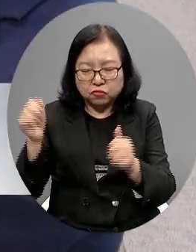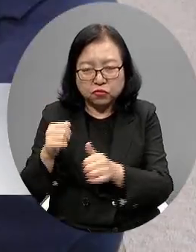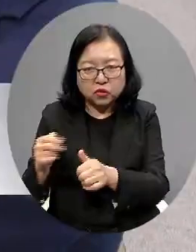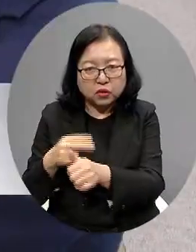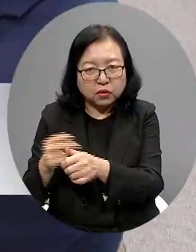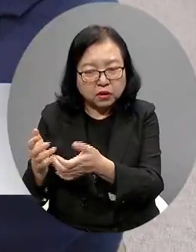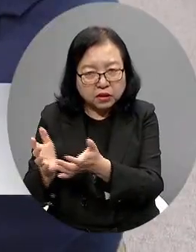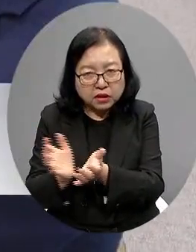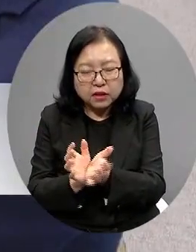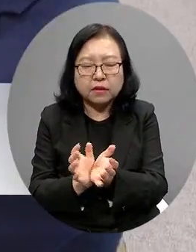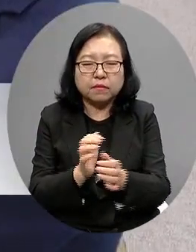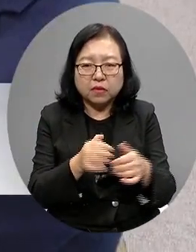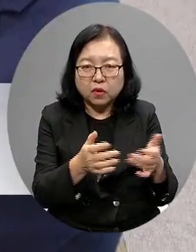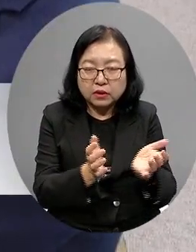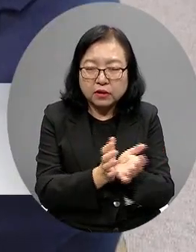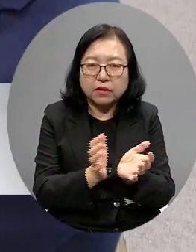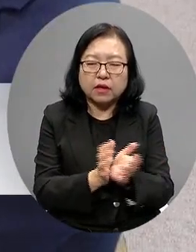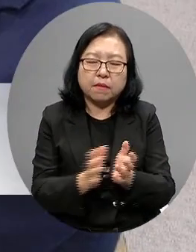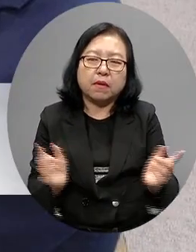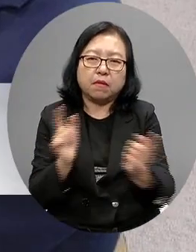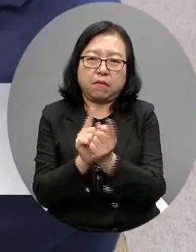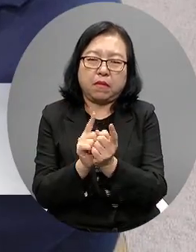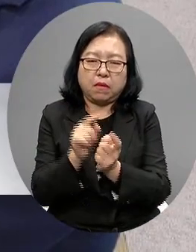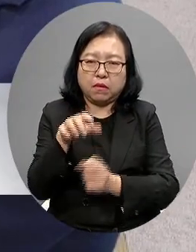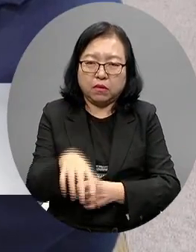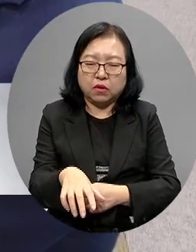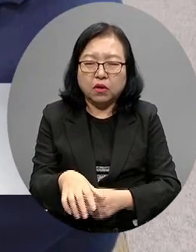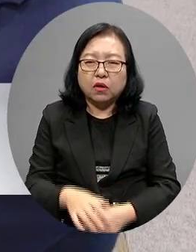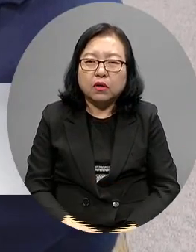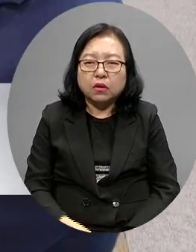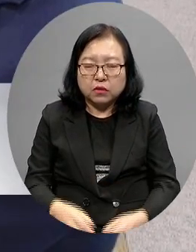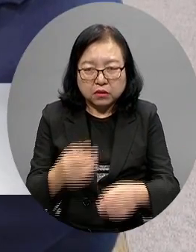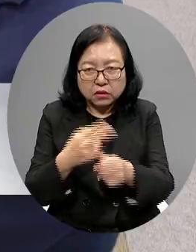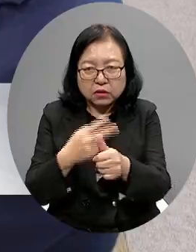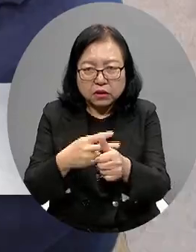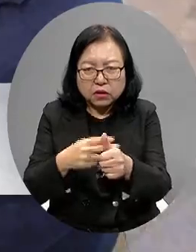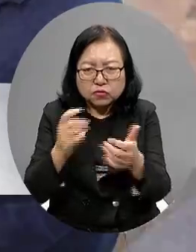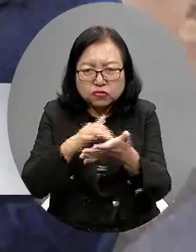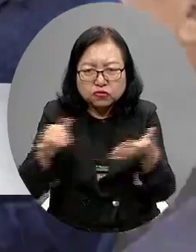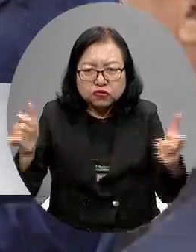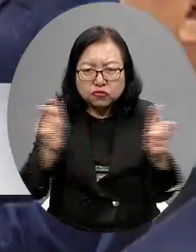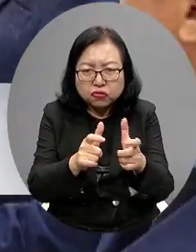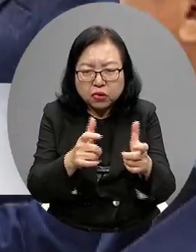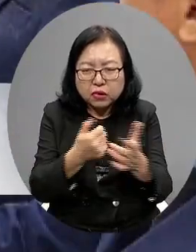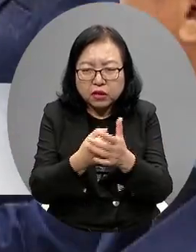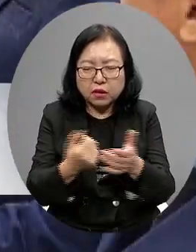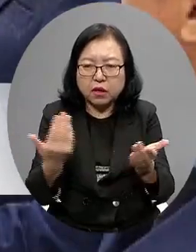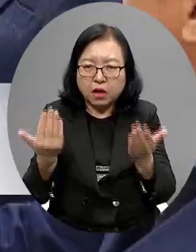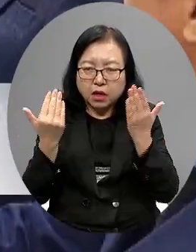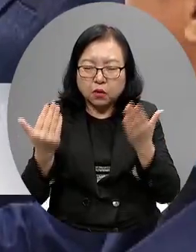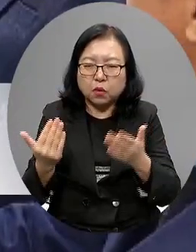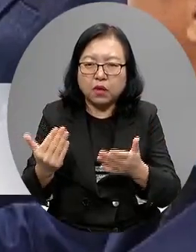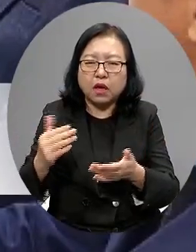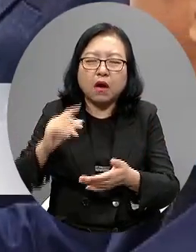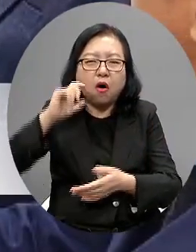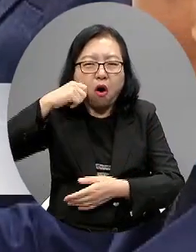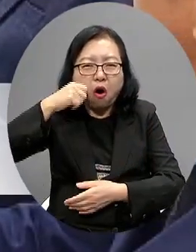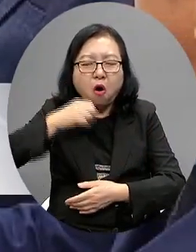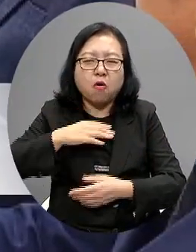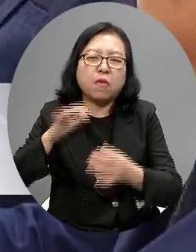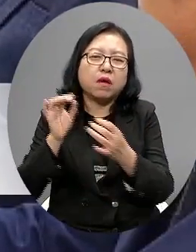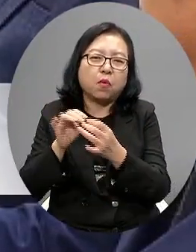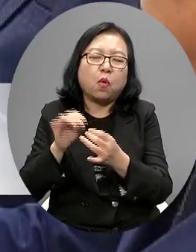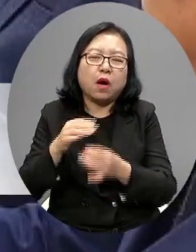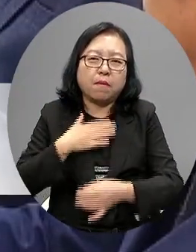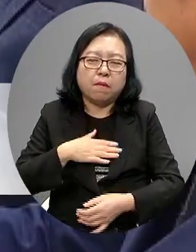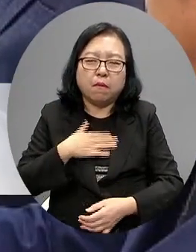노조 등과 간담회를 가진 윤건영 교육감은 교사 정원 감축으로 인한 학교 현장의 어려움을 공감한다며